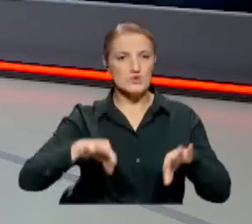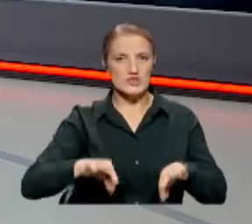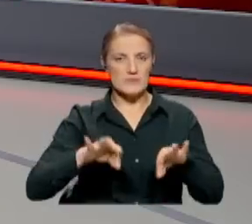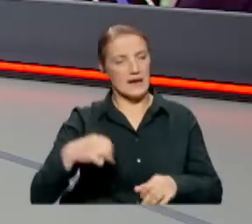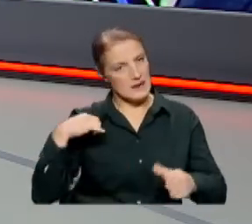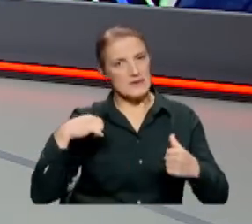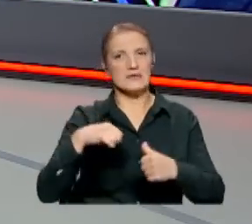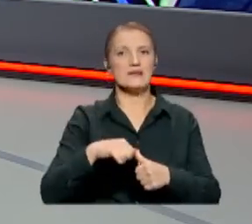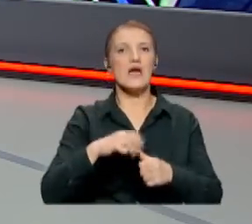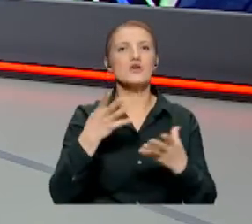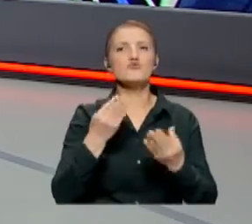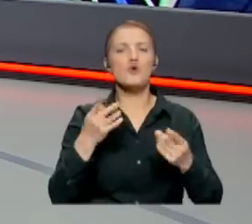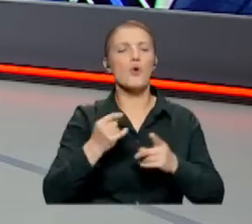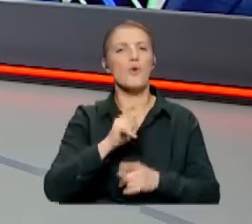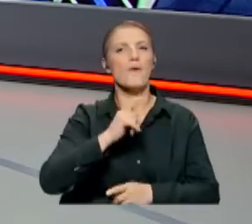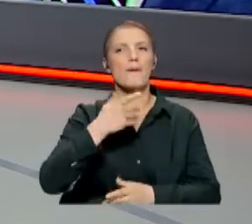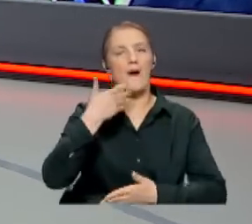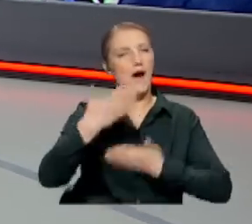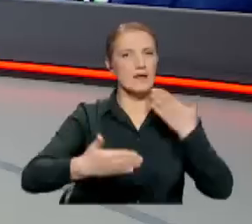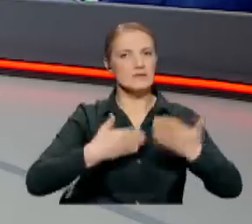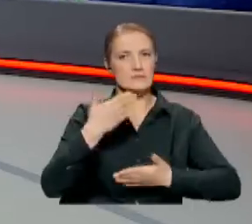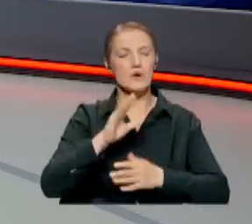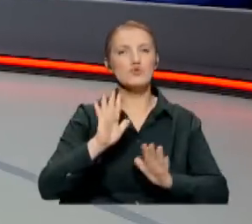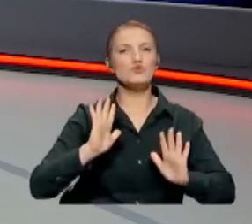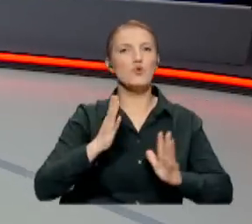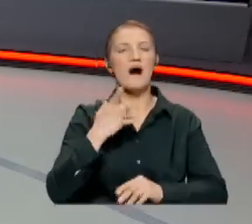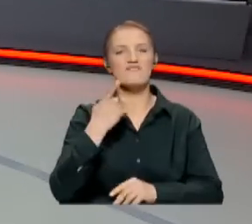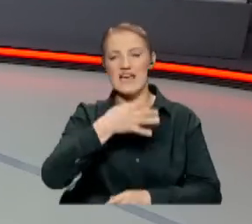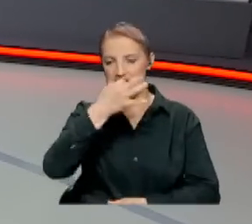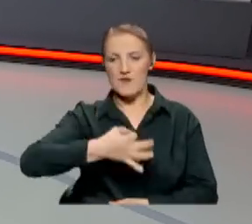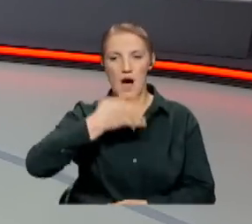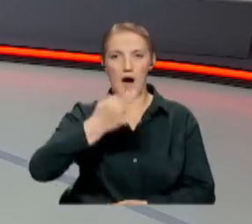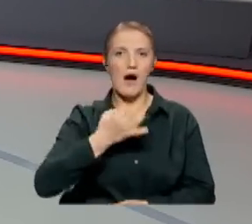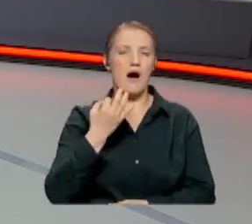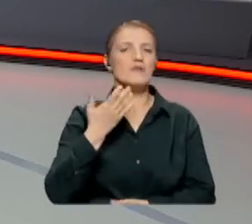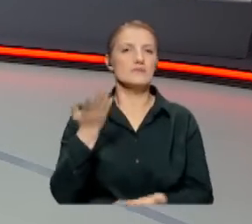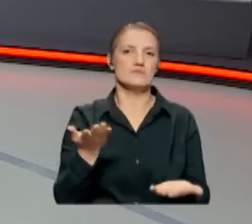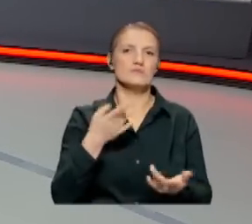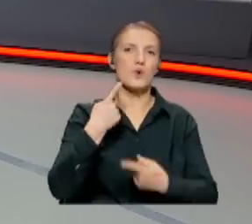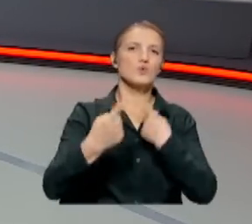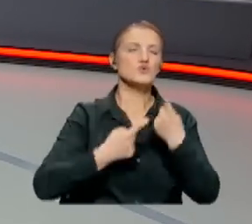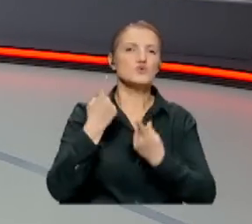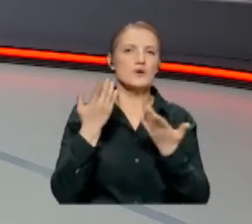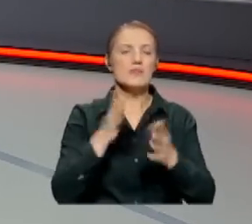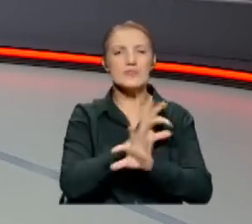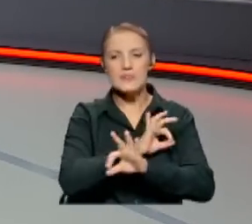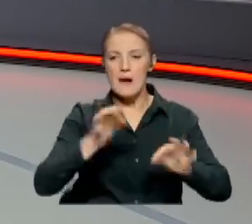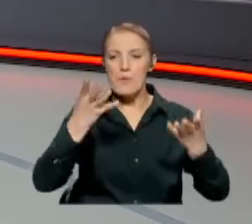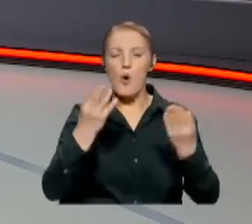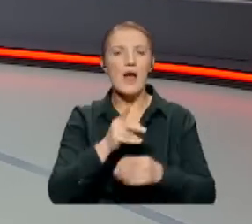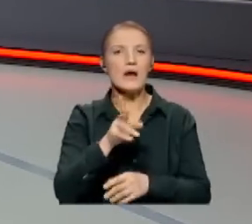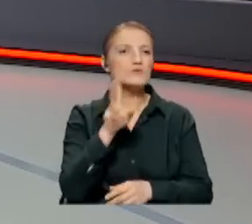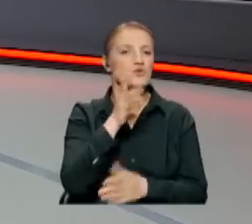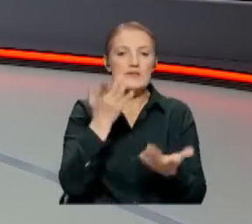ve yine pek çok demedin o hafif adenin havada uçuştuğu tam olarak da nereye